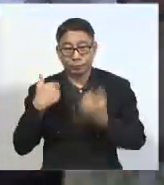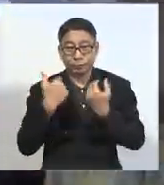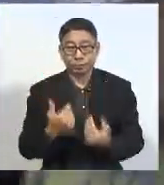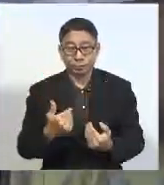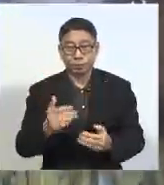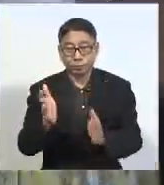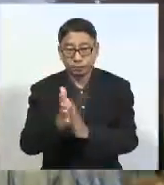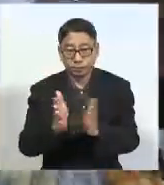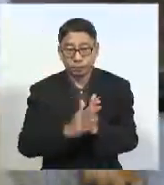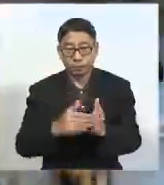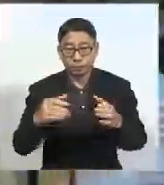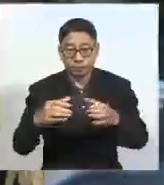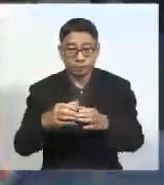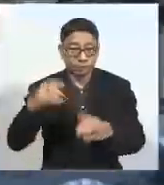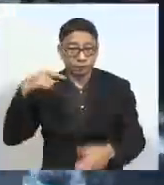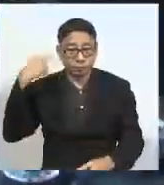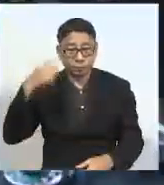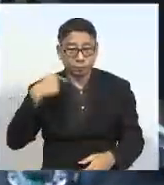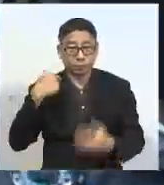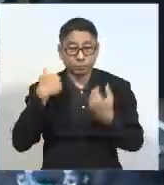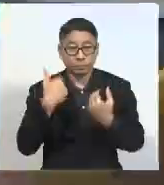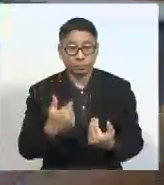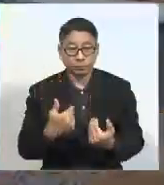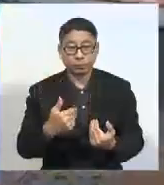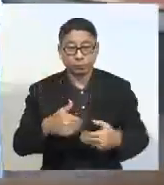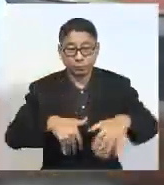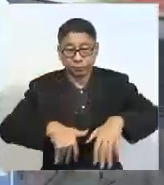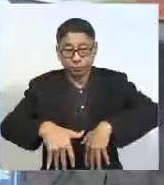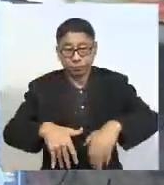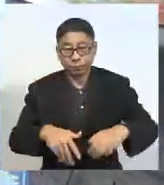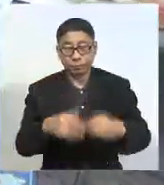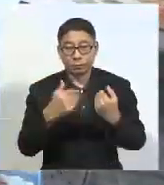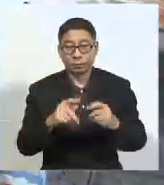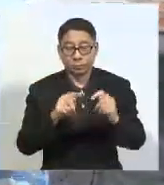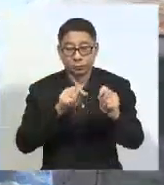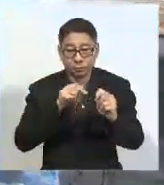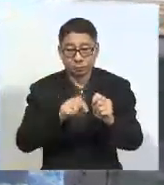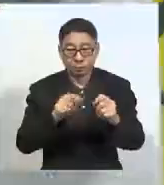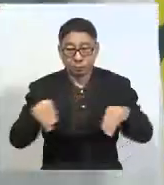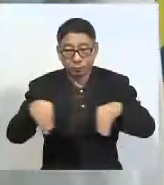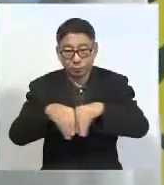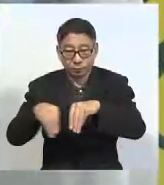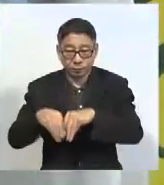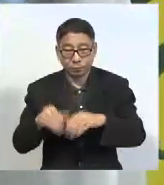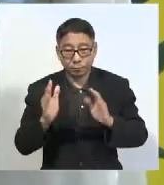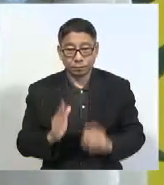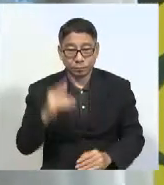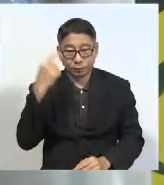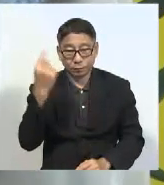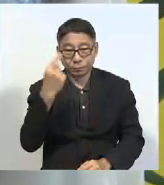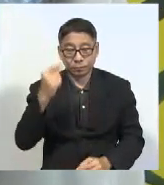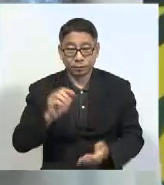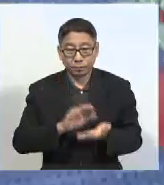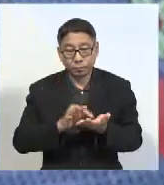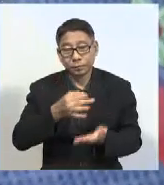จากฝีมือของกลุ่มพลังสตรีท่าฉลอมชาวบ้านตำบลท่าฉลอมและตำบลใกล้เคียงนะคะให้บรรดานักท่องเที่ยว